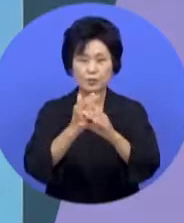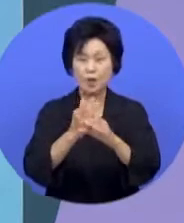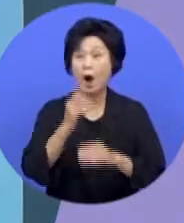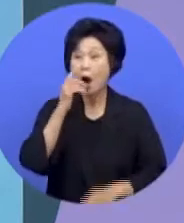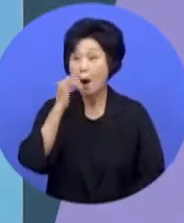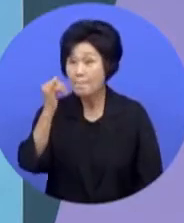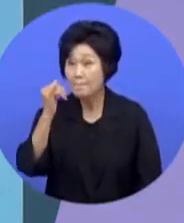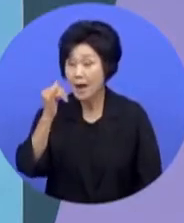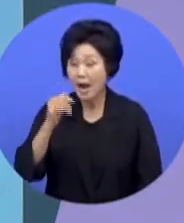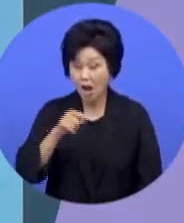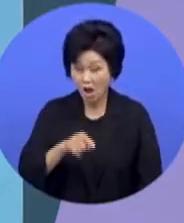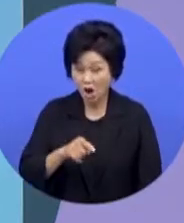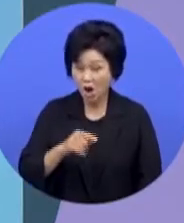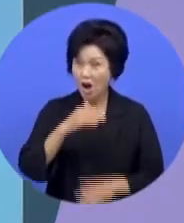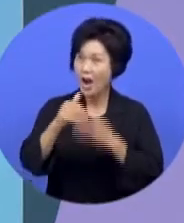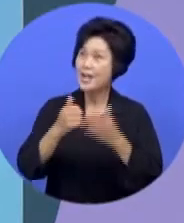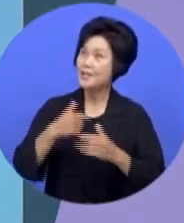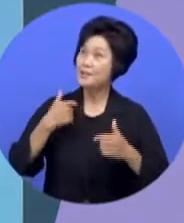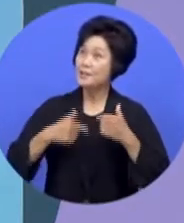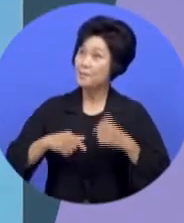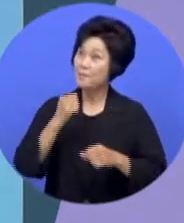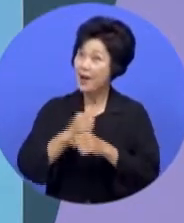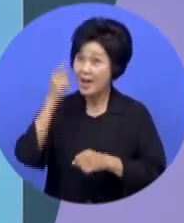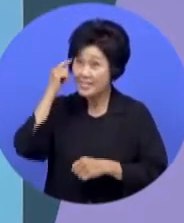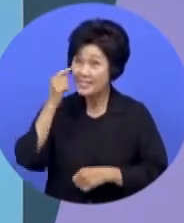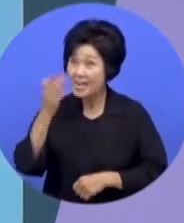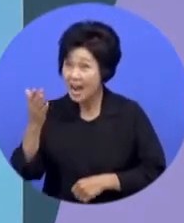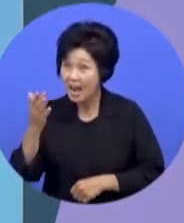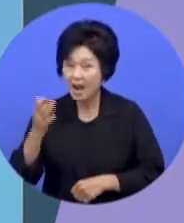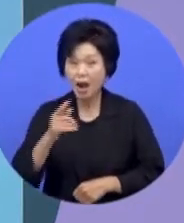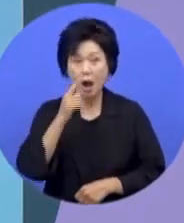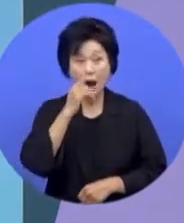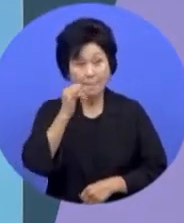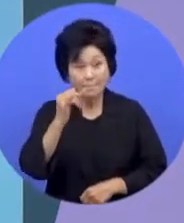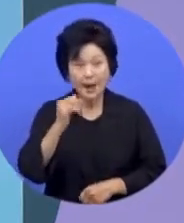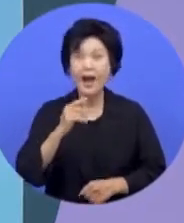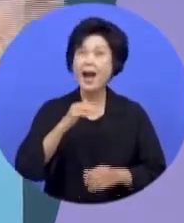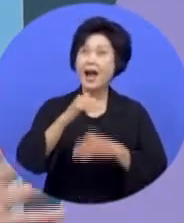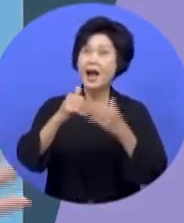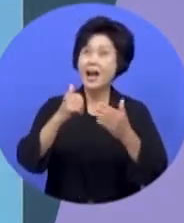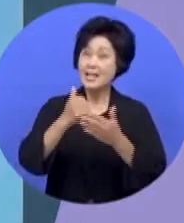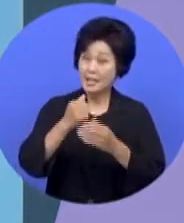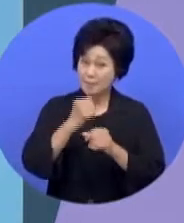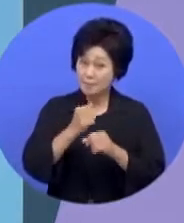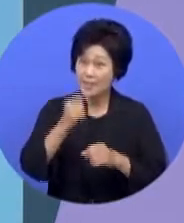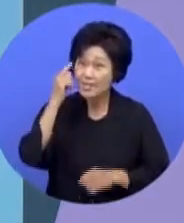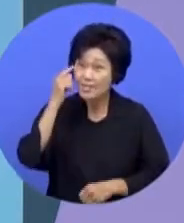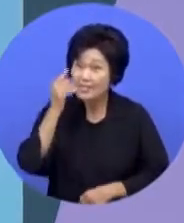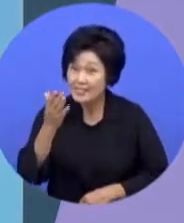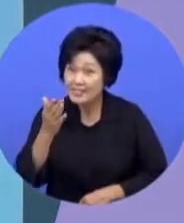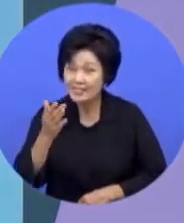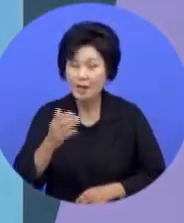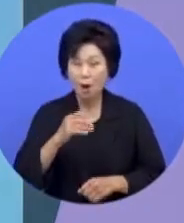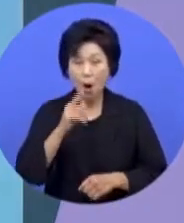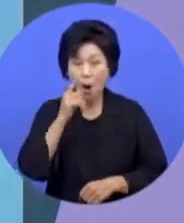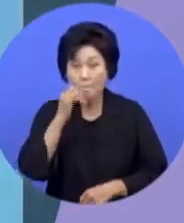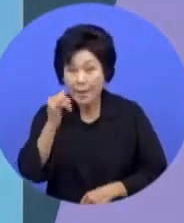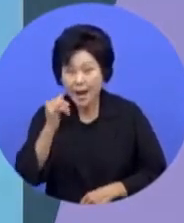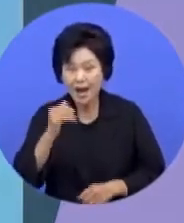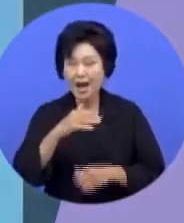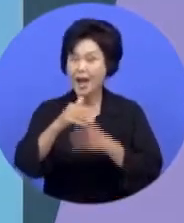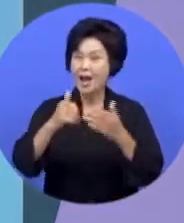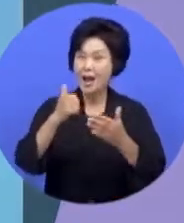정말 어린 아이부터 엄마, 하나님이 정말 보고 계셔. 네, 그런 것들. 이건 하나님이 만드셨지. 이것도 하나님이